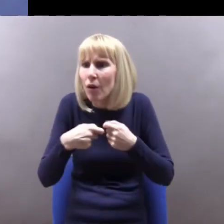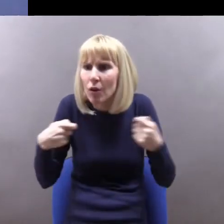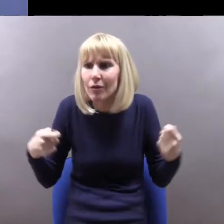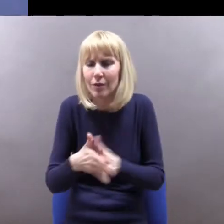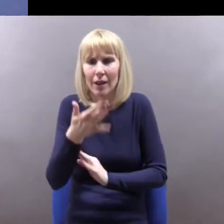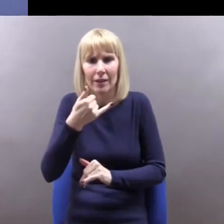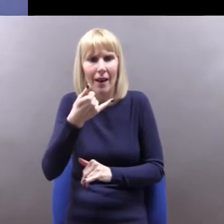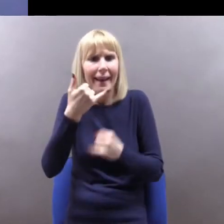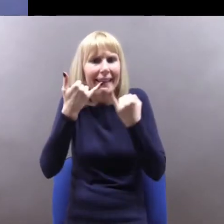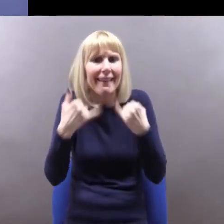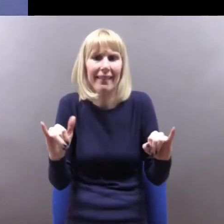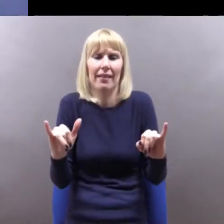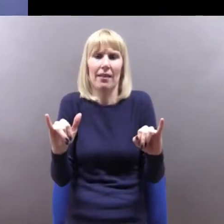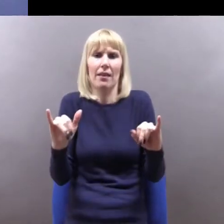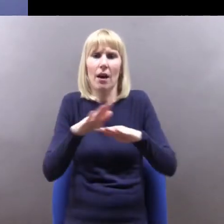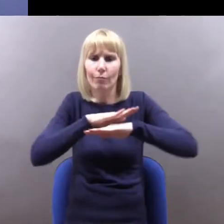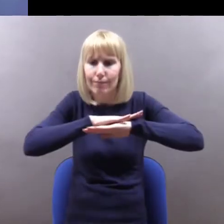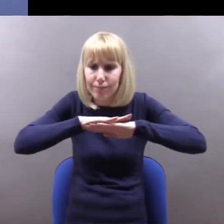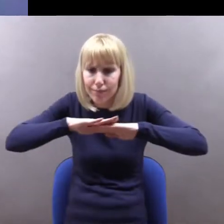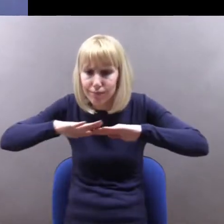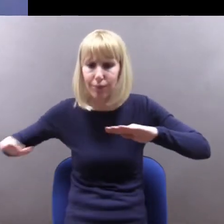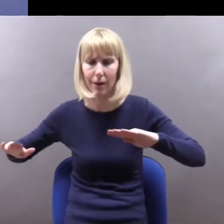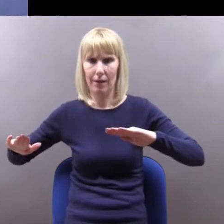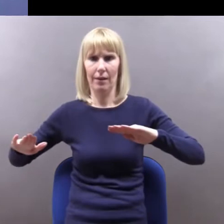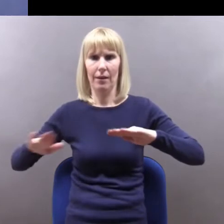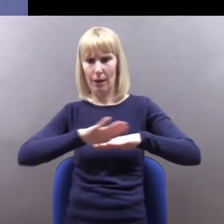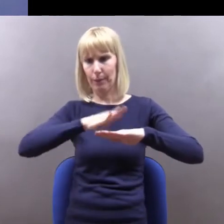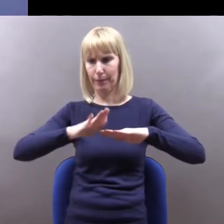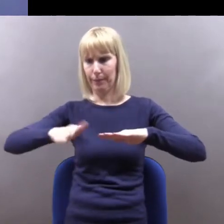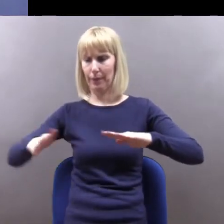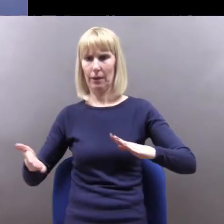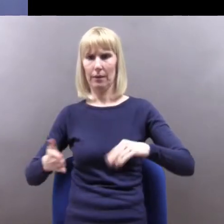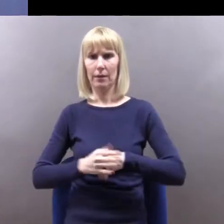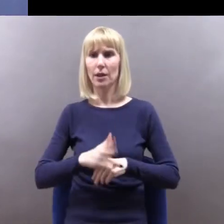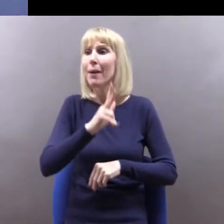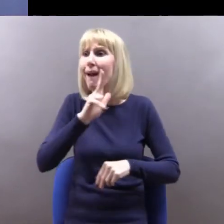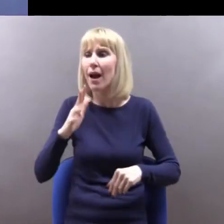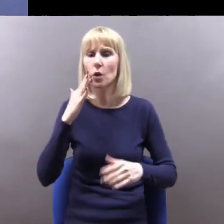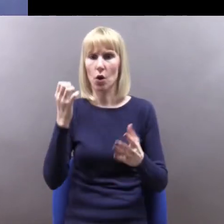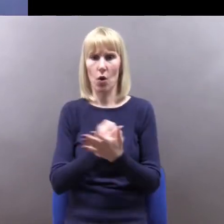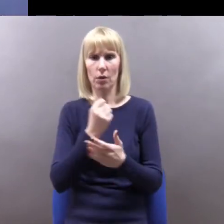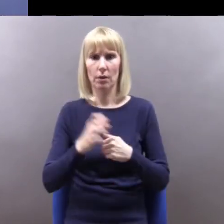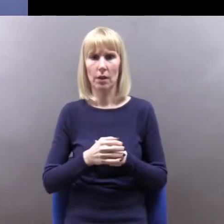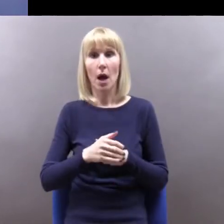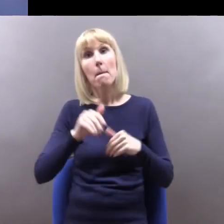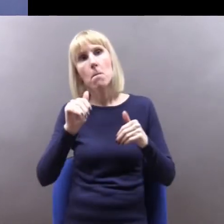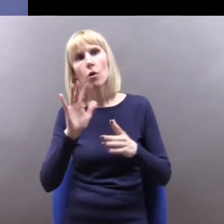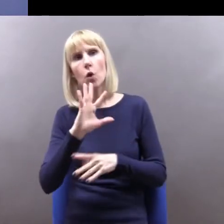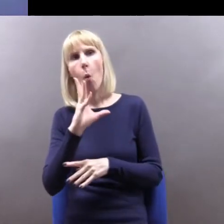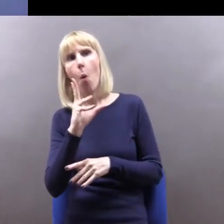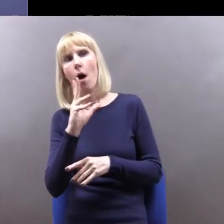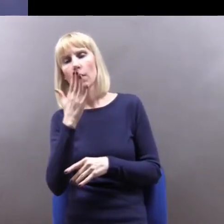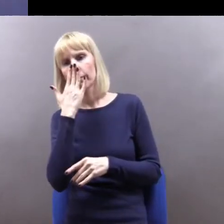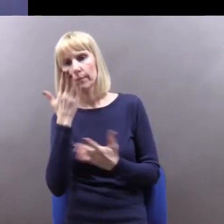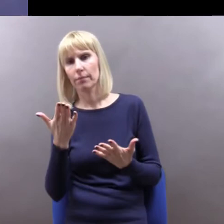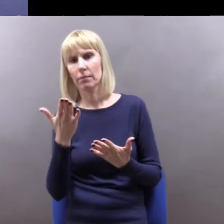porobili, że tego nie można było jakoś bardziej na płasko zrobić, tak, żeby mógł każdy korzystać. No,